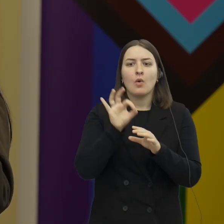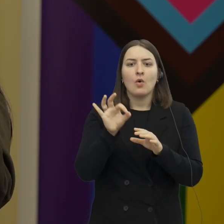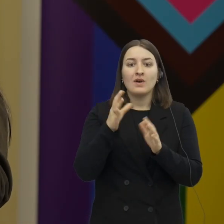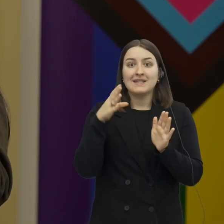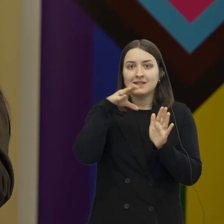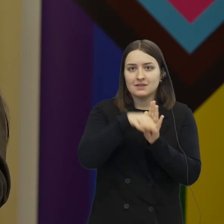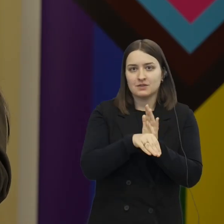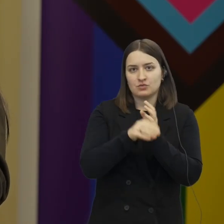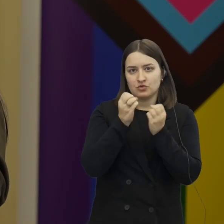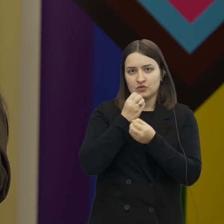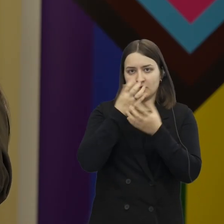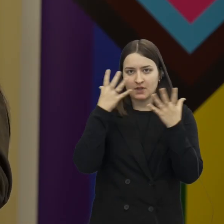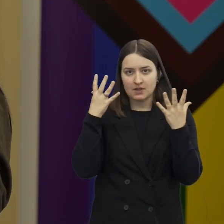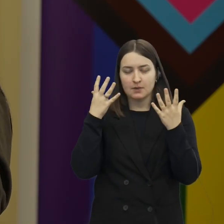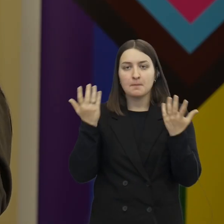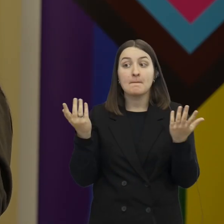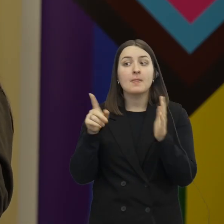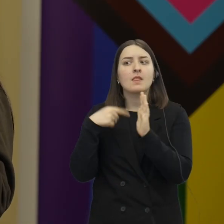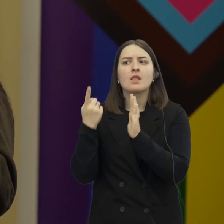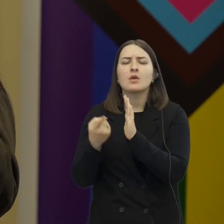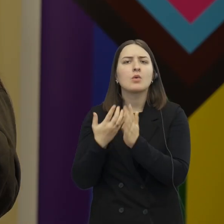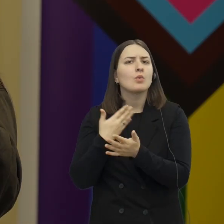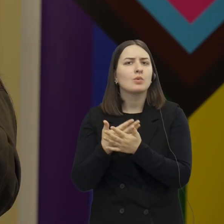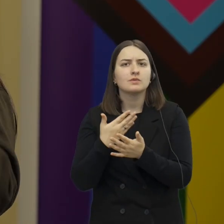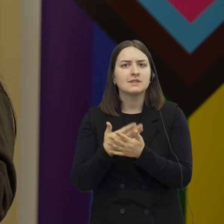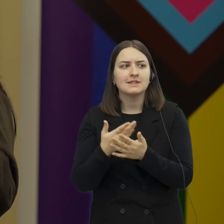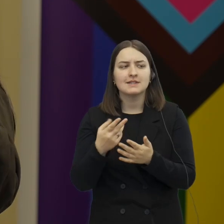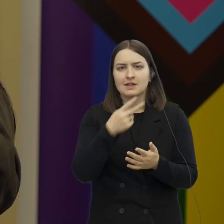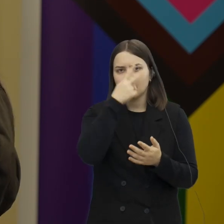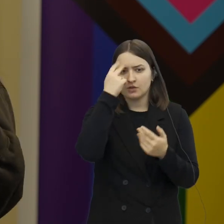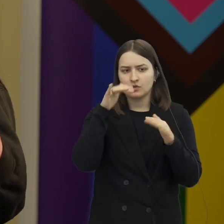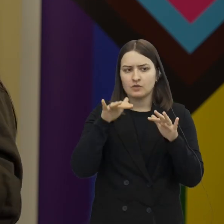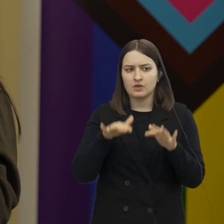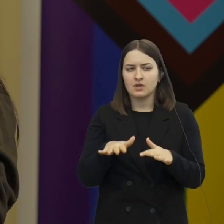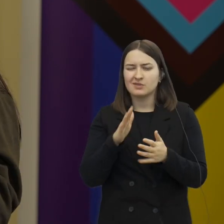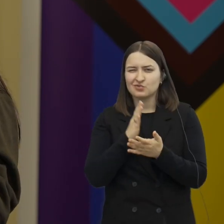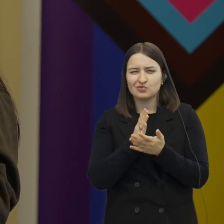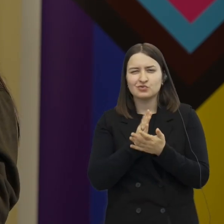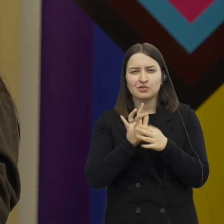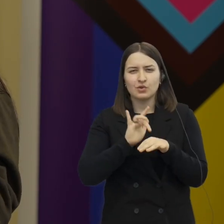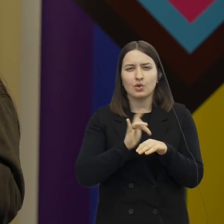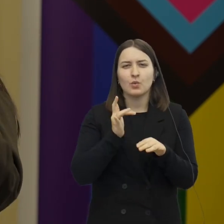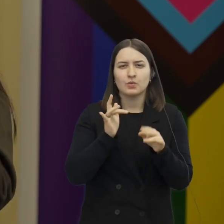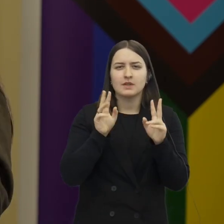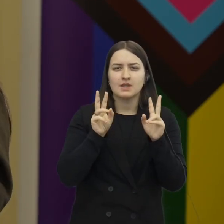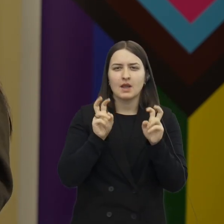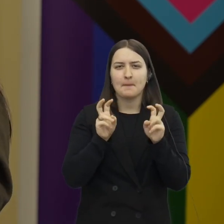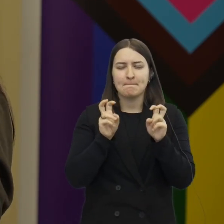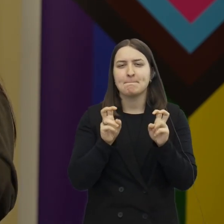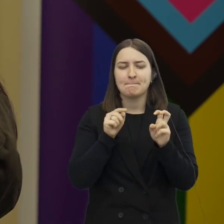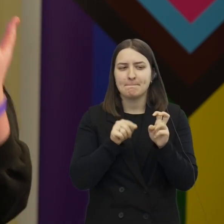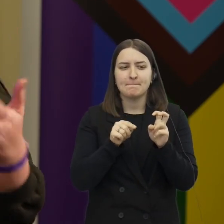it still is, I think, a common feature. It is hard to get into Lithuanian schools for